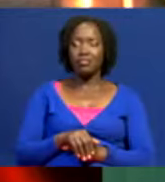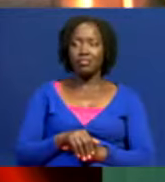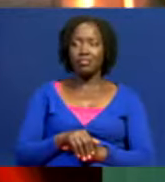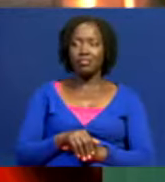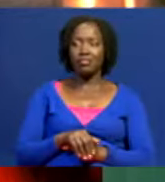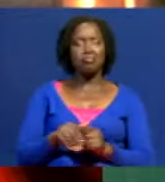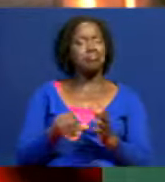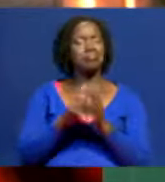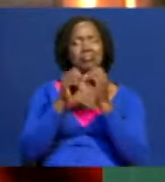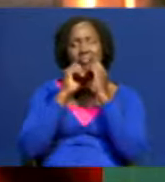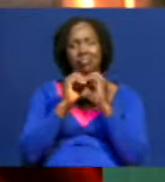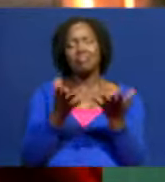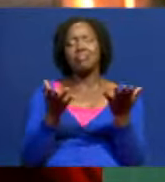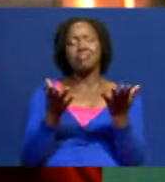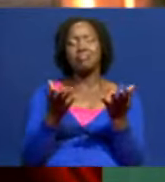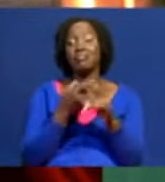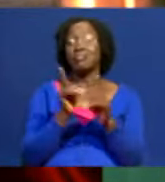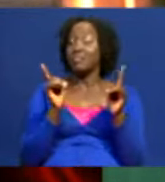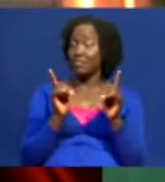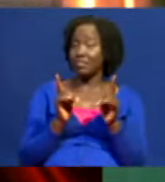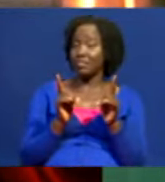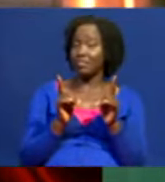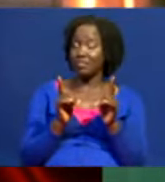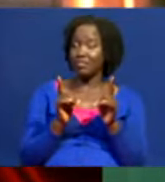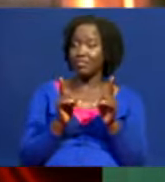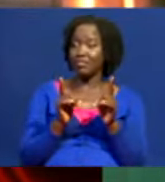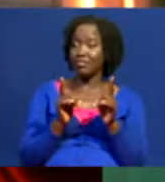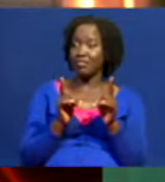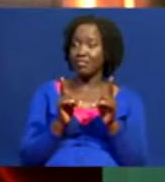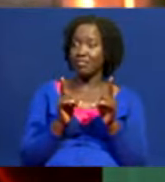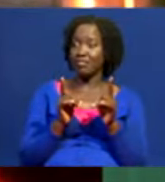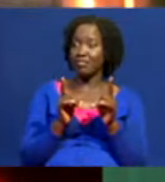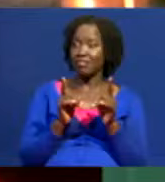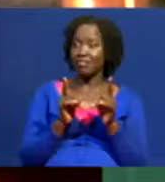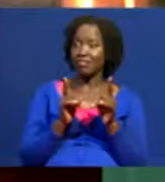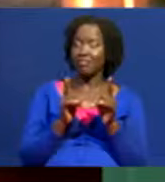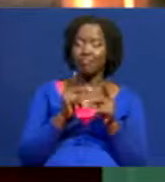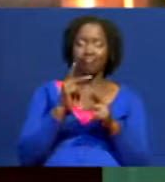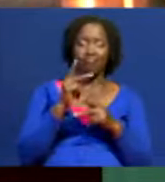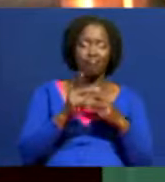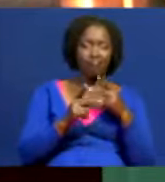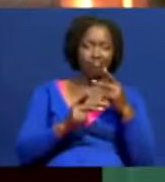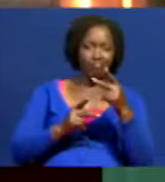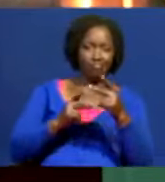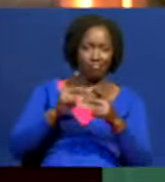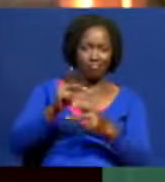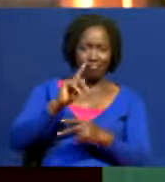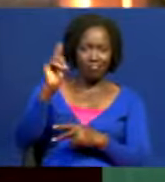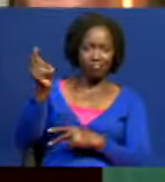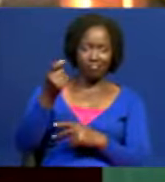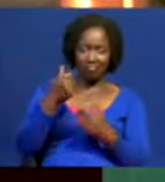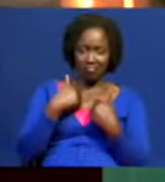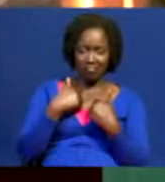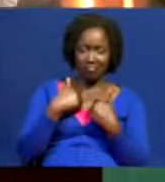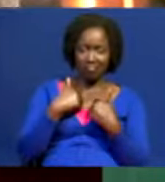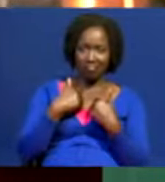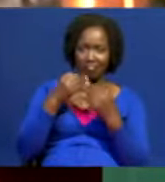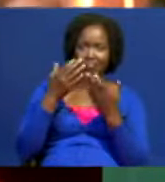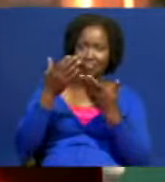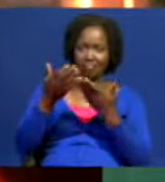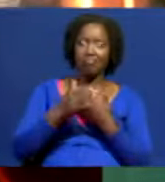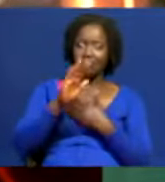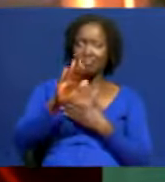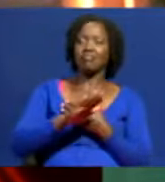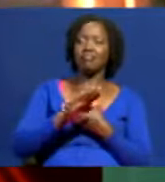Hakuna shida, lakini iko taratibu ya hiyo maneno Kenya. Na ukileta pale